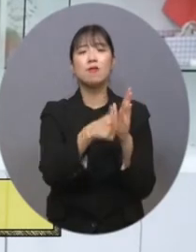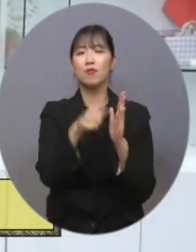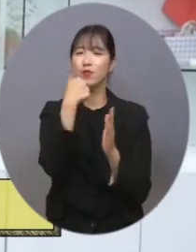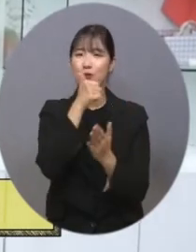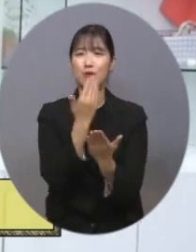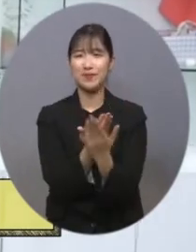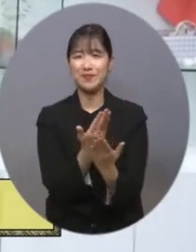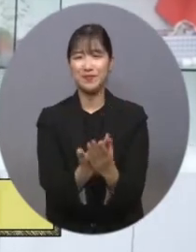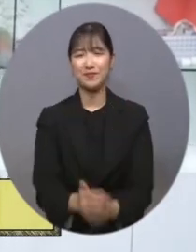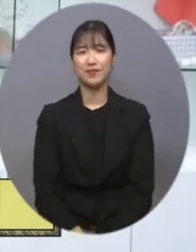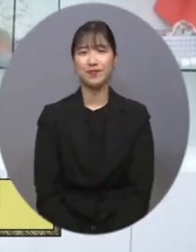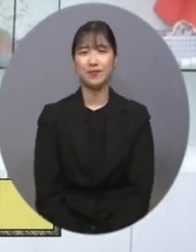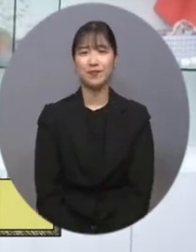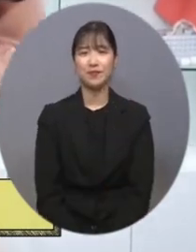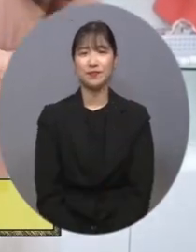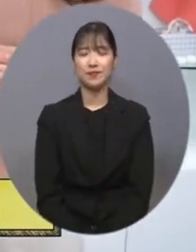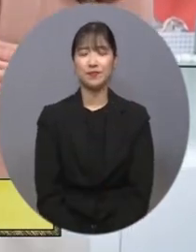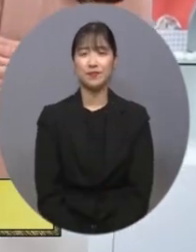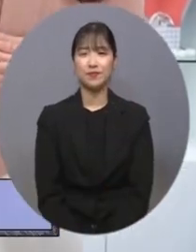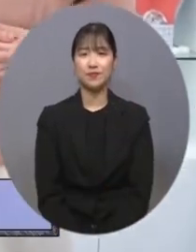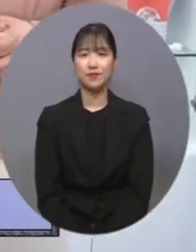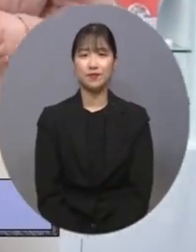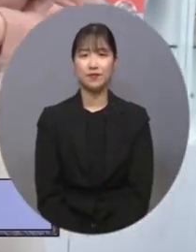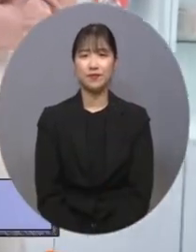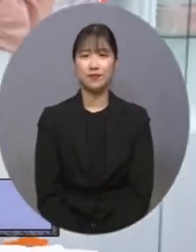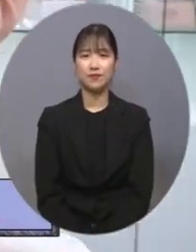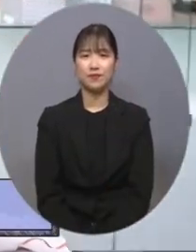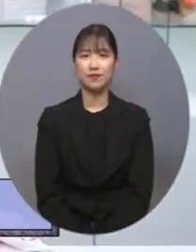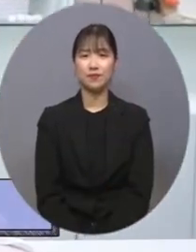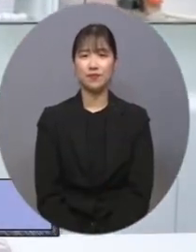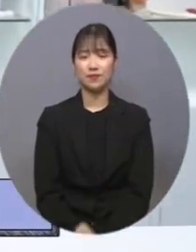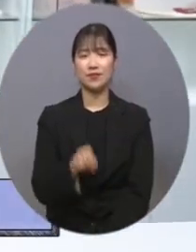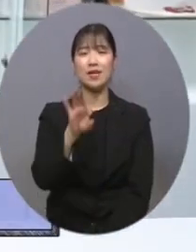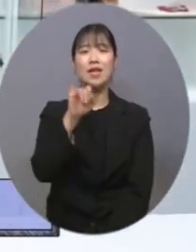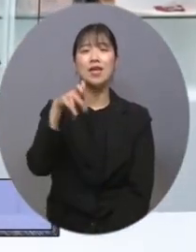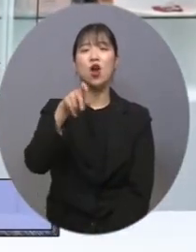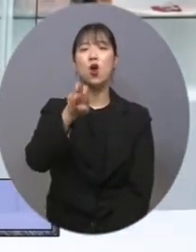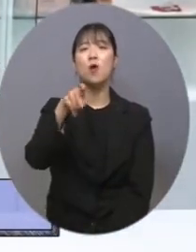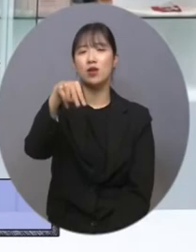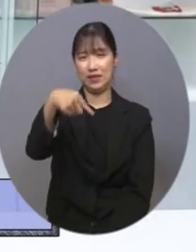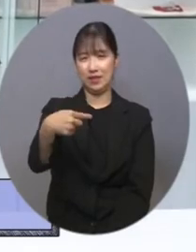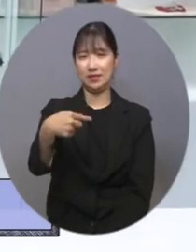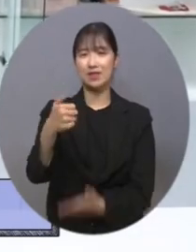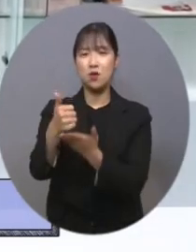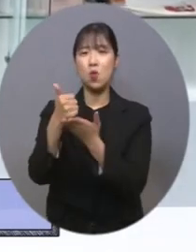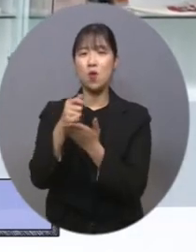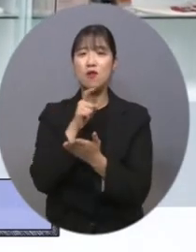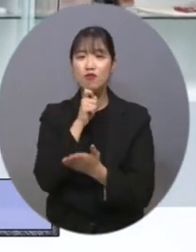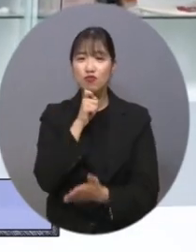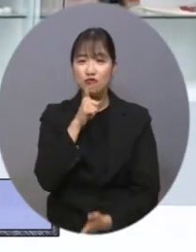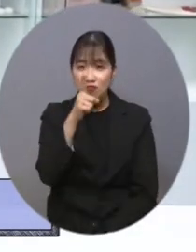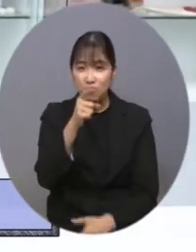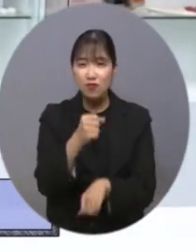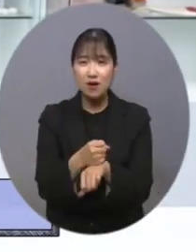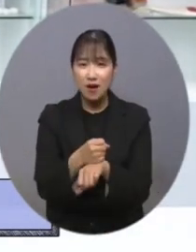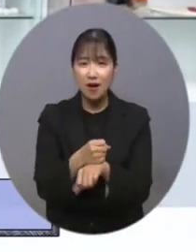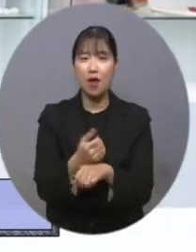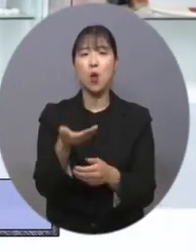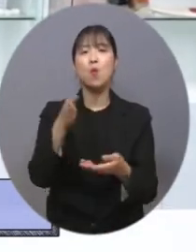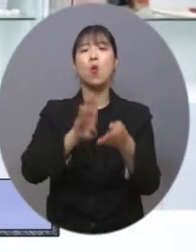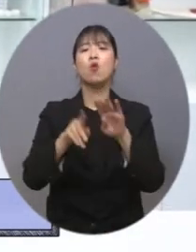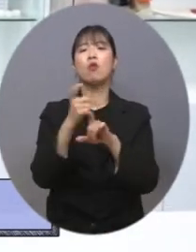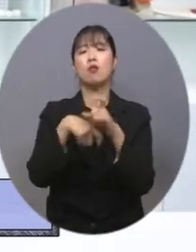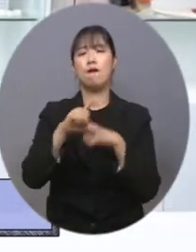소개를 부탁드릴게요. 예. 제 이커머스 쪽 고객분들이 주문하면은 네. 포장을 좀